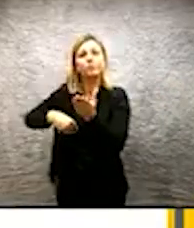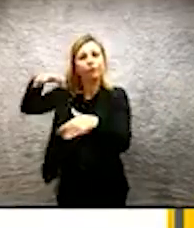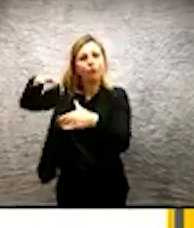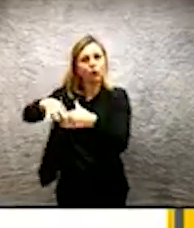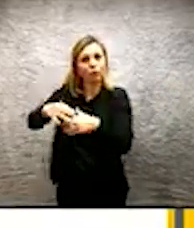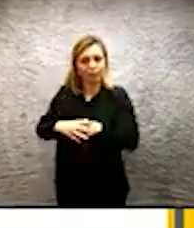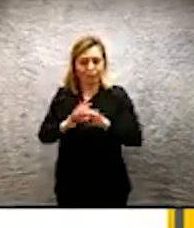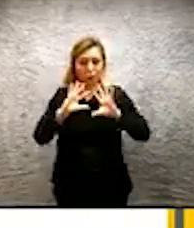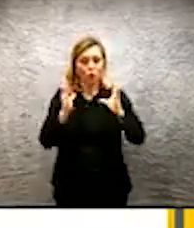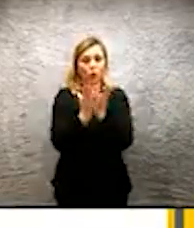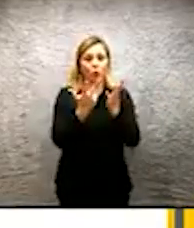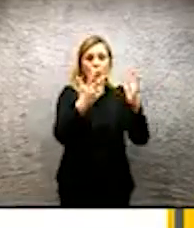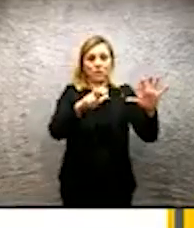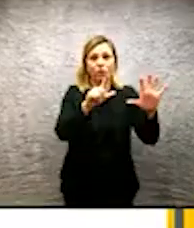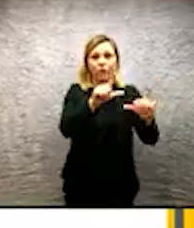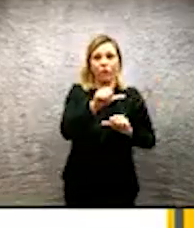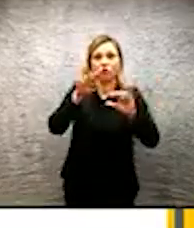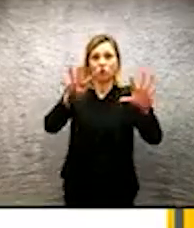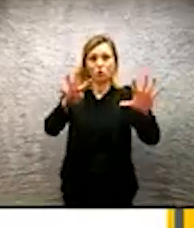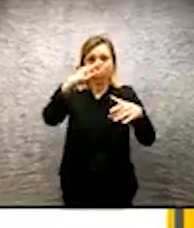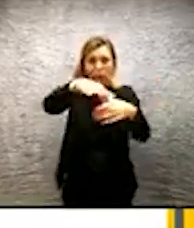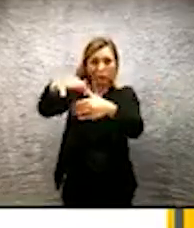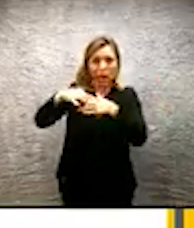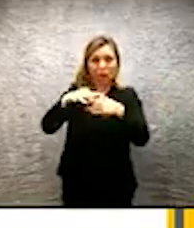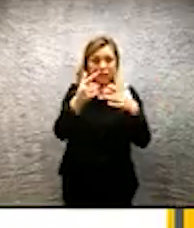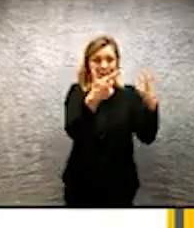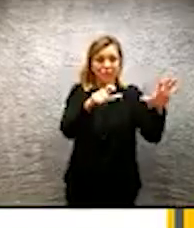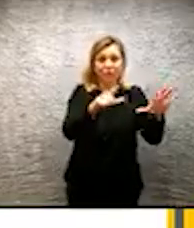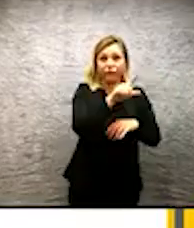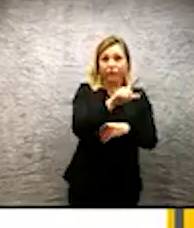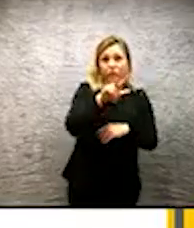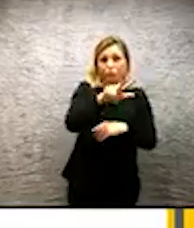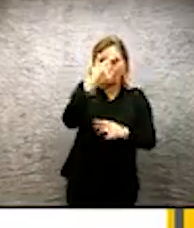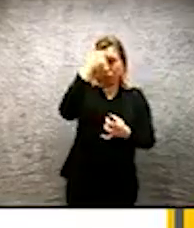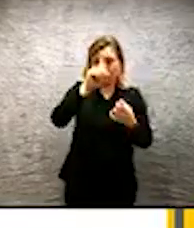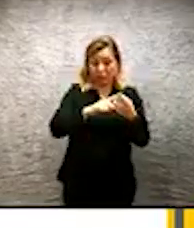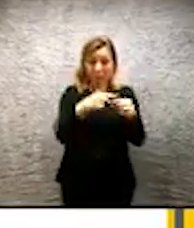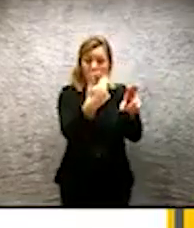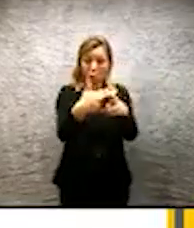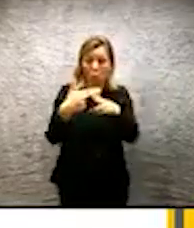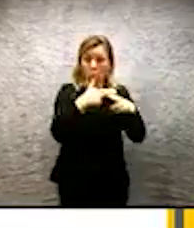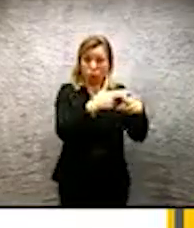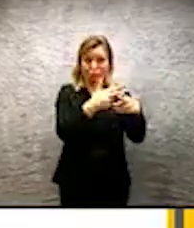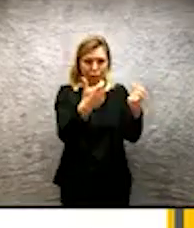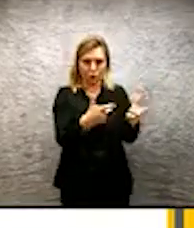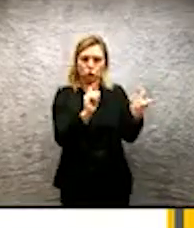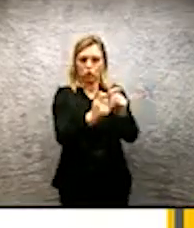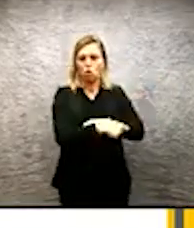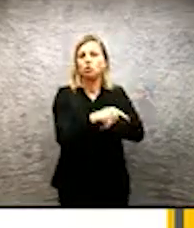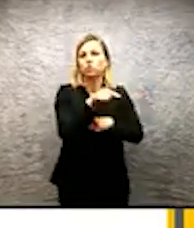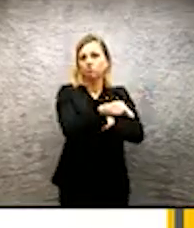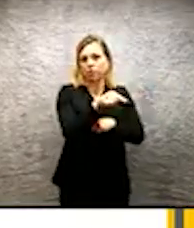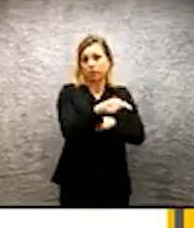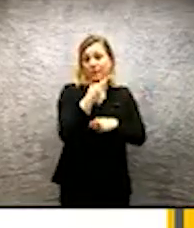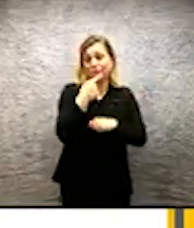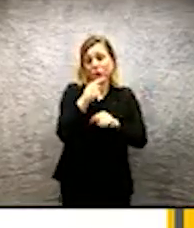Sur ces 829 voix, 723 voix se sont portées pour le changement de nom de l'avenue de l'Abbé Pierre, ce qui